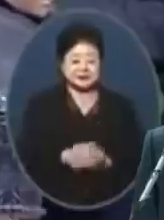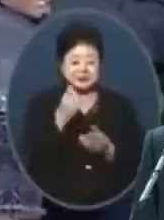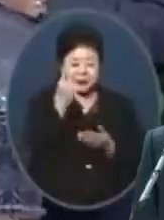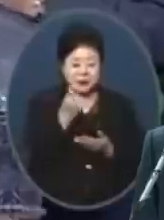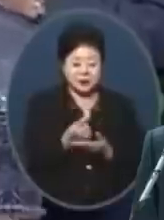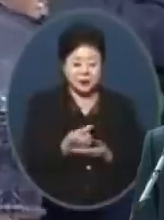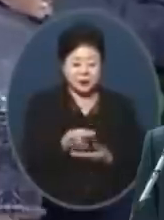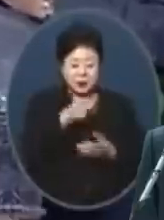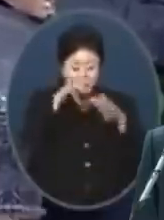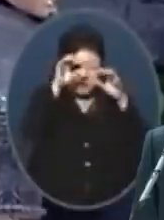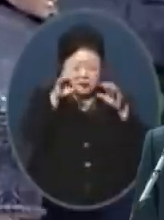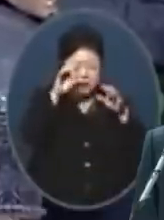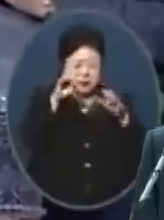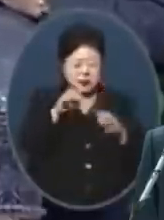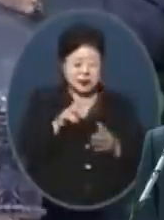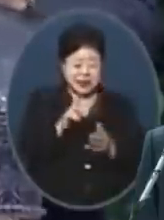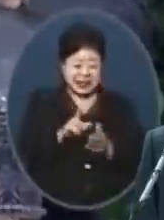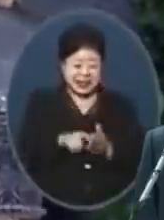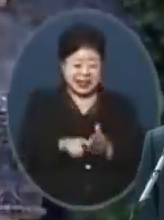다가오고 장마철이 오면은